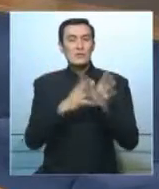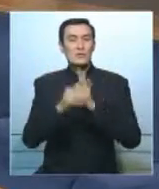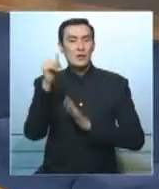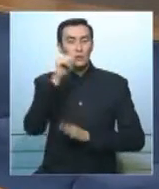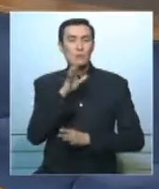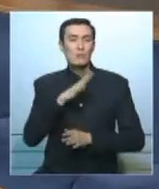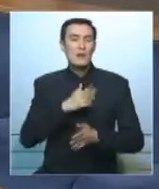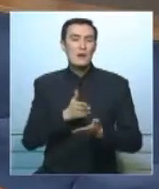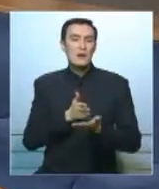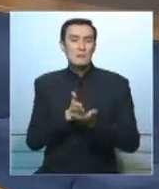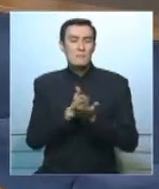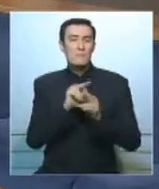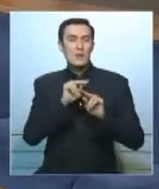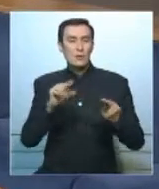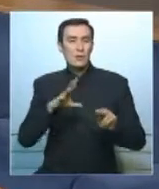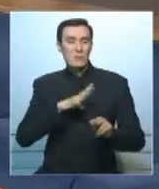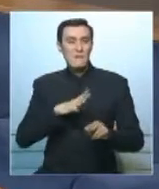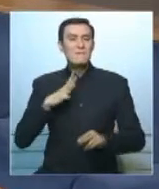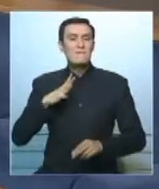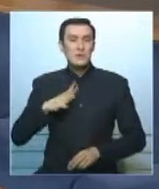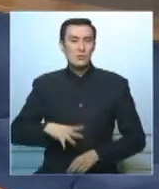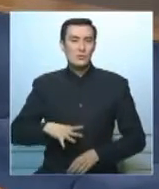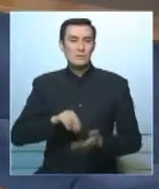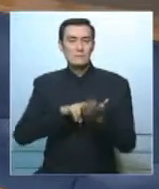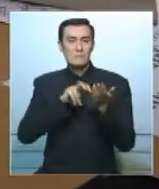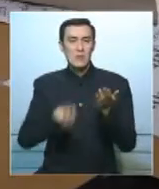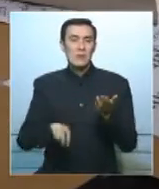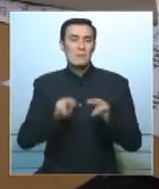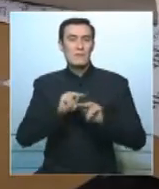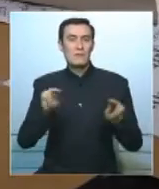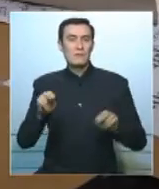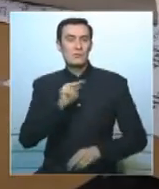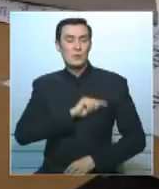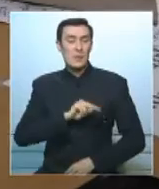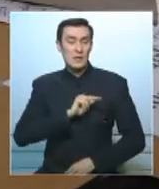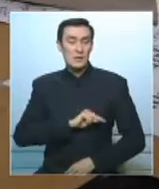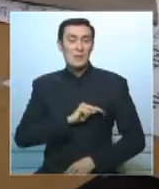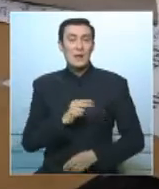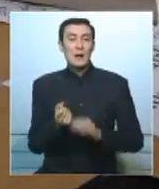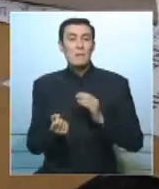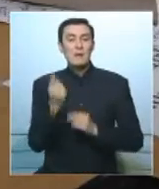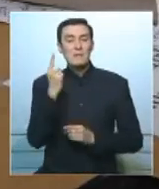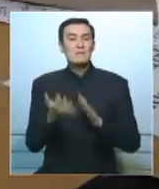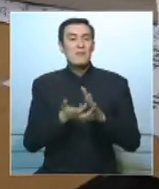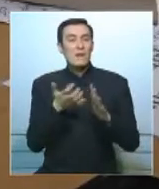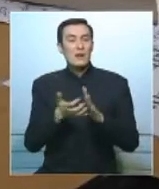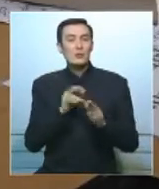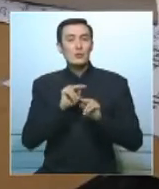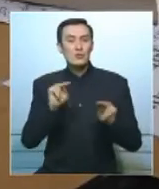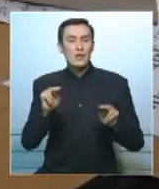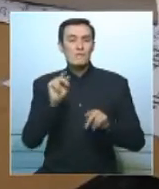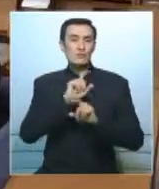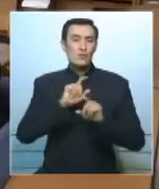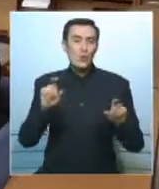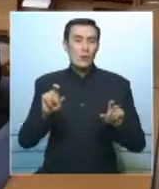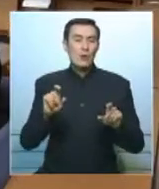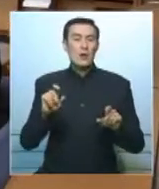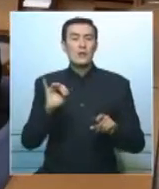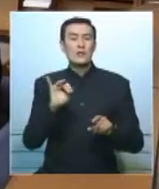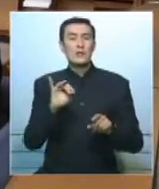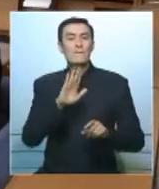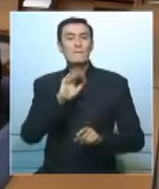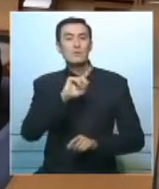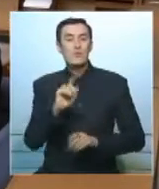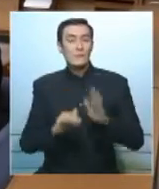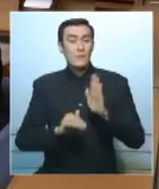коллеги, высококлассные педагоги, были вынуждены оставить преподавательскую деятельность. Появилась нехватка учителей как в школах, так и в колледжах